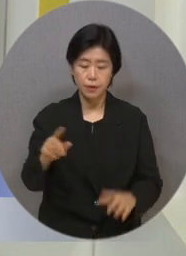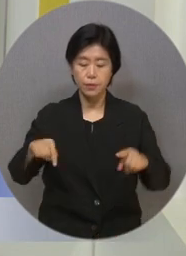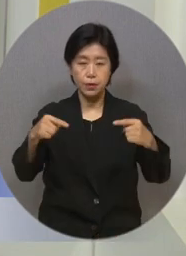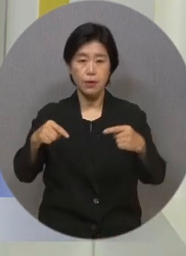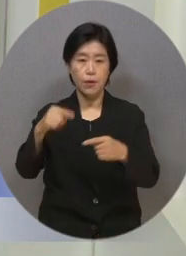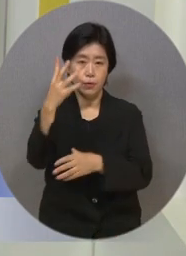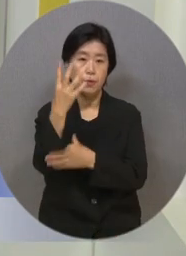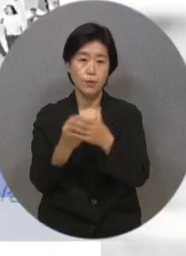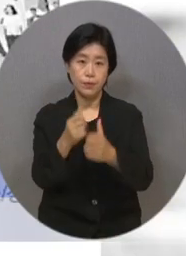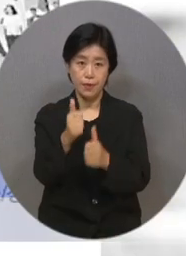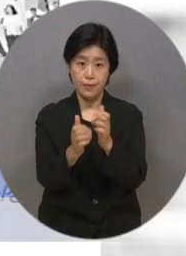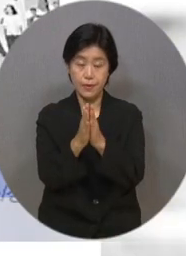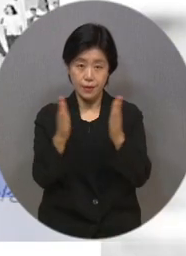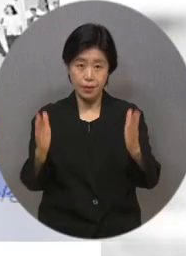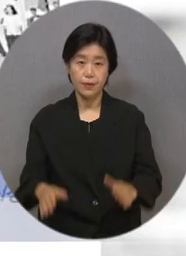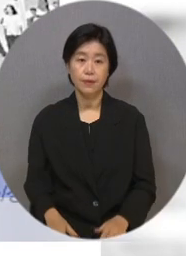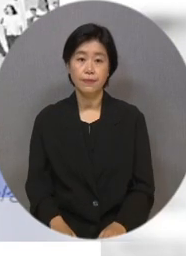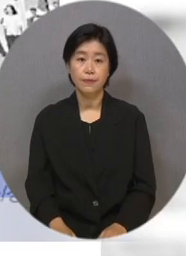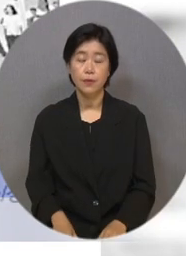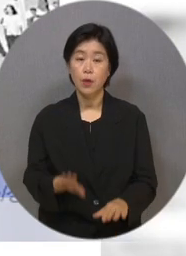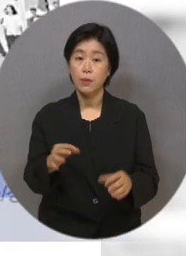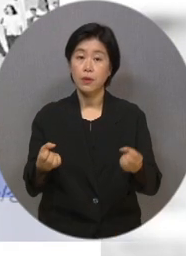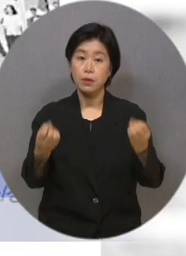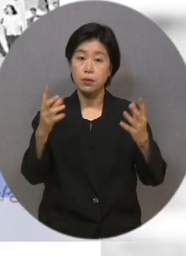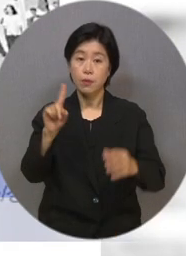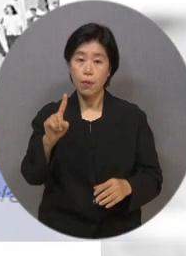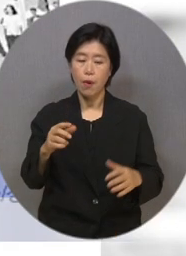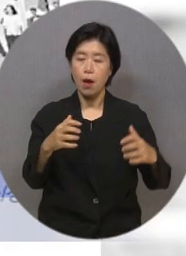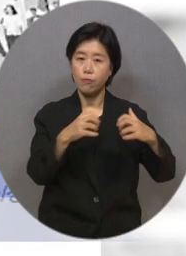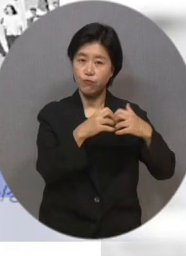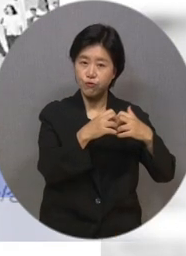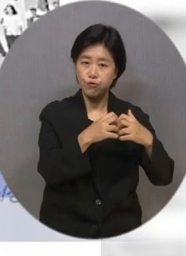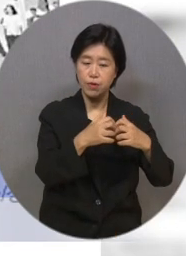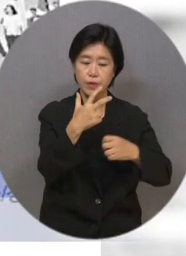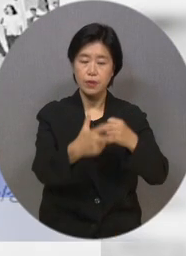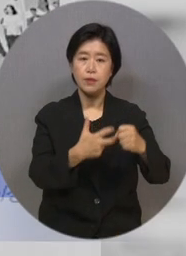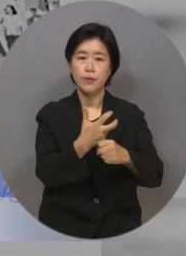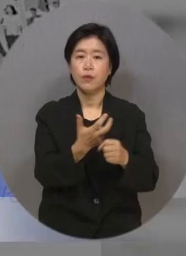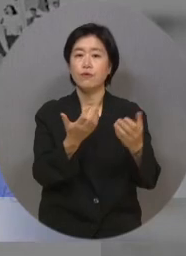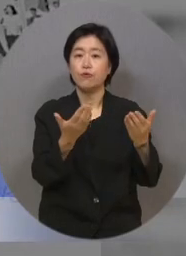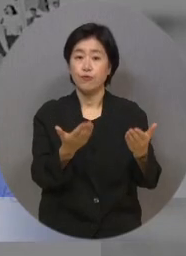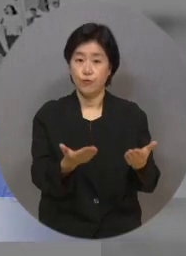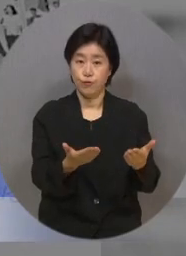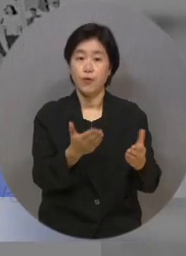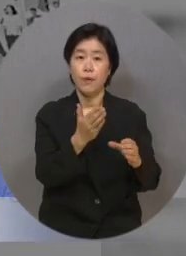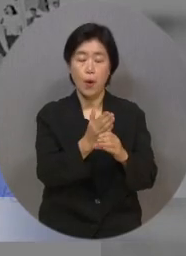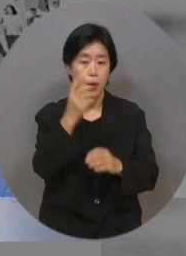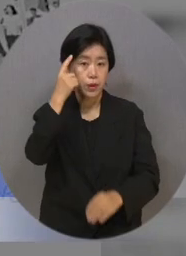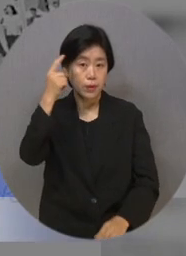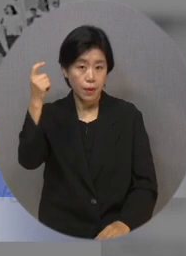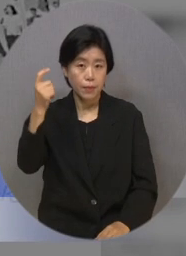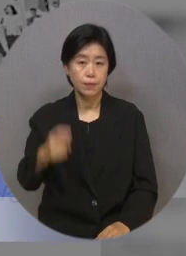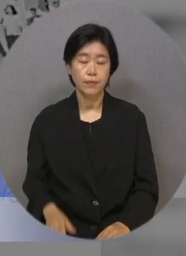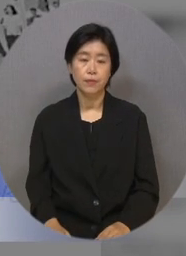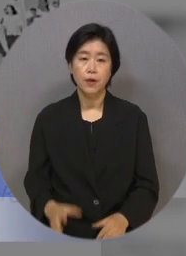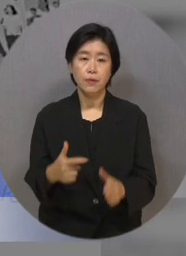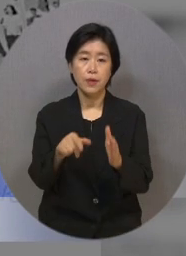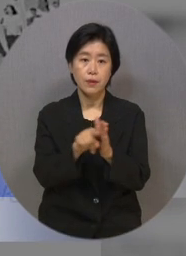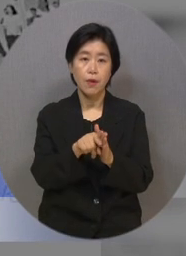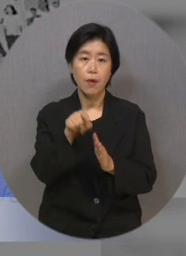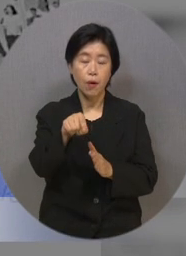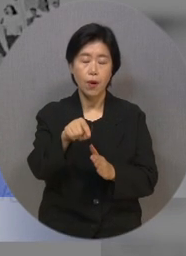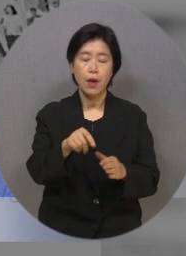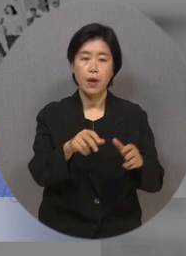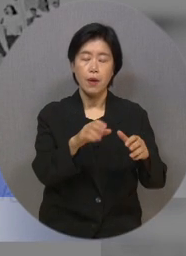개최했다는 소식입니다 이번 행사는 정전 70년을 맞아 DMZ 1원에서 장애인과 비장애인이 장벽을